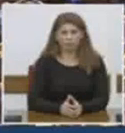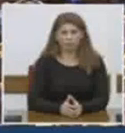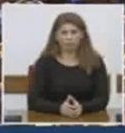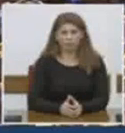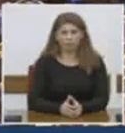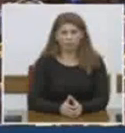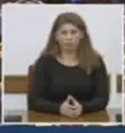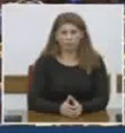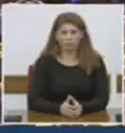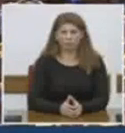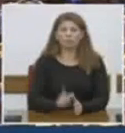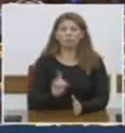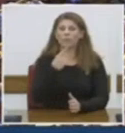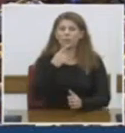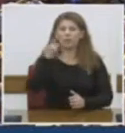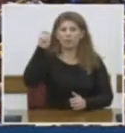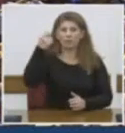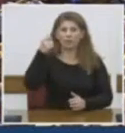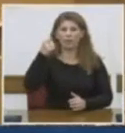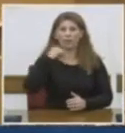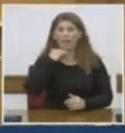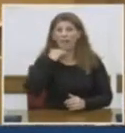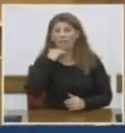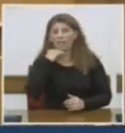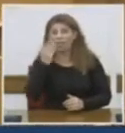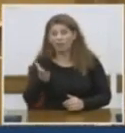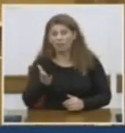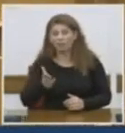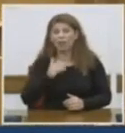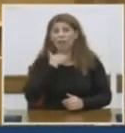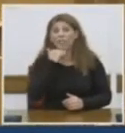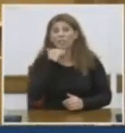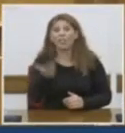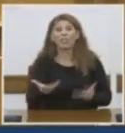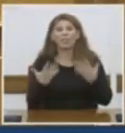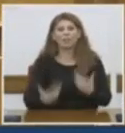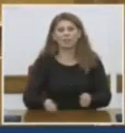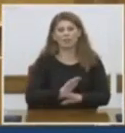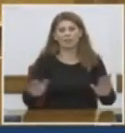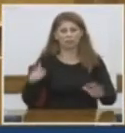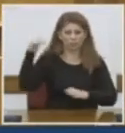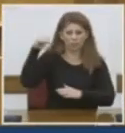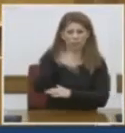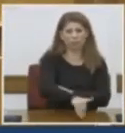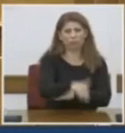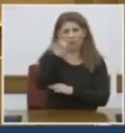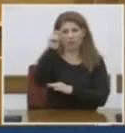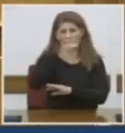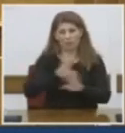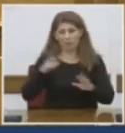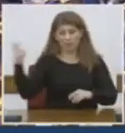Δεν θα λεγόταν ΔΕΗ, αλλά δεν. Γιατί δεν θα μπορούσε καν να υπάρχει με τις δικές σας πολιτικές, κύριε Τσίπρα.